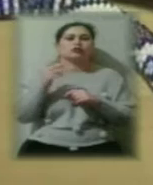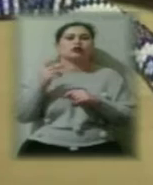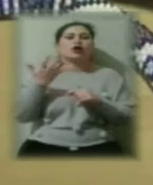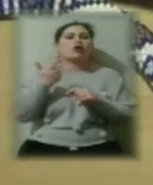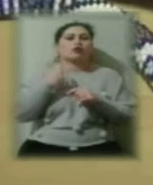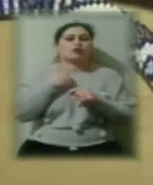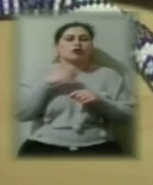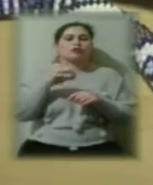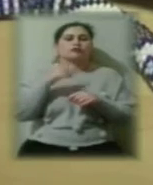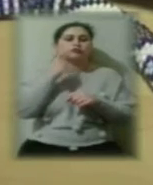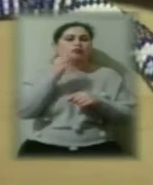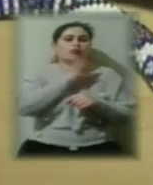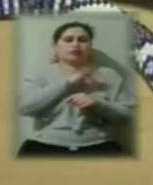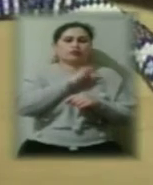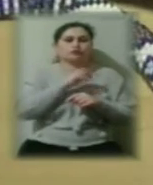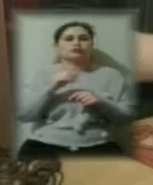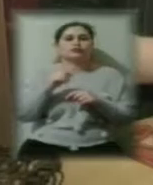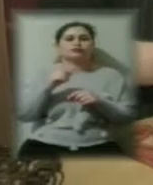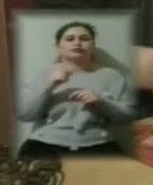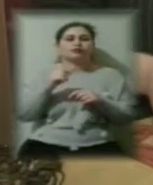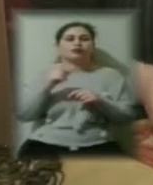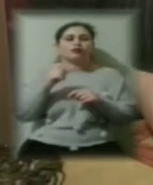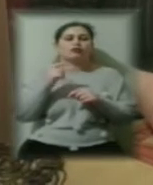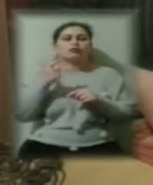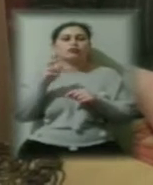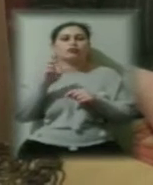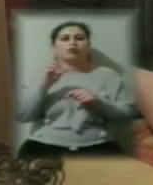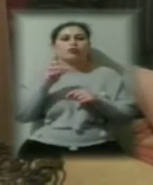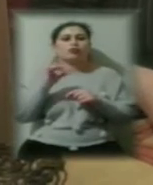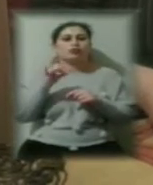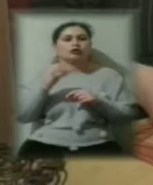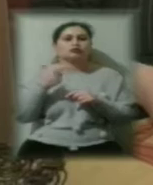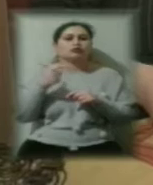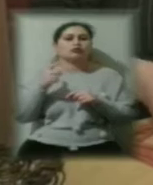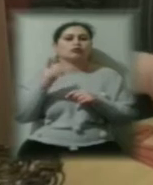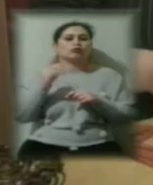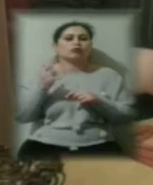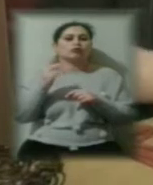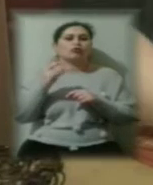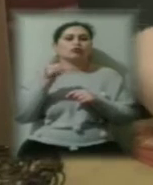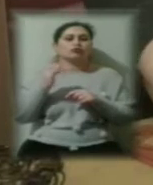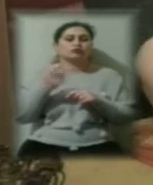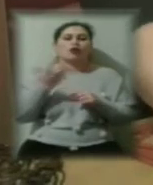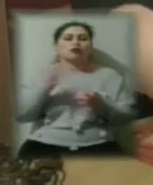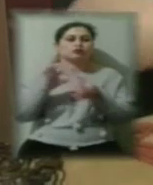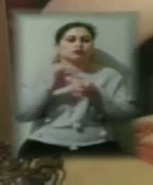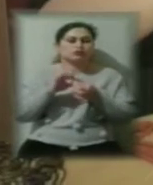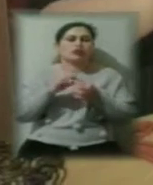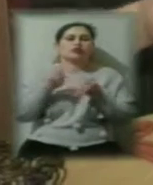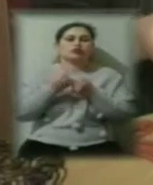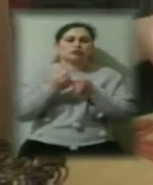у своїй роботі. Круглогубці, бокорізи, які допомагають мені закріплювати фурнітуру на